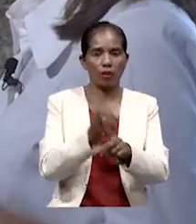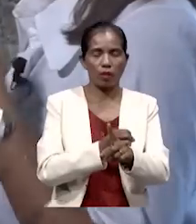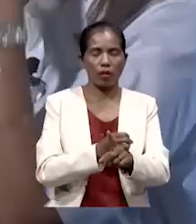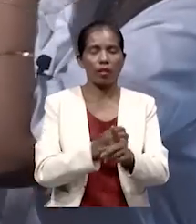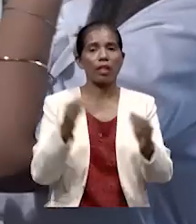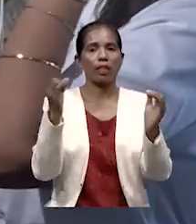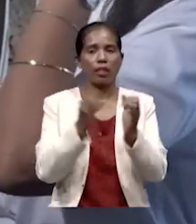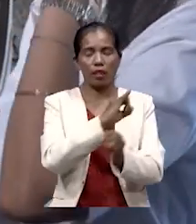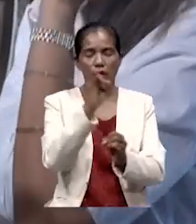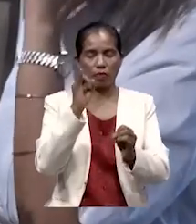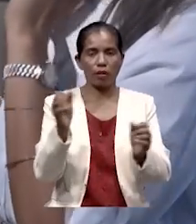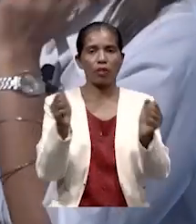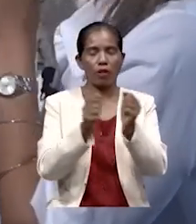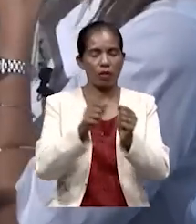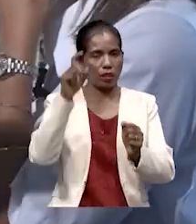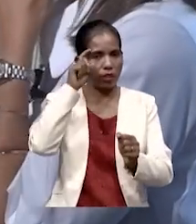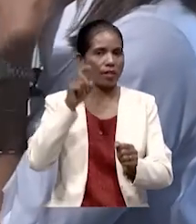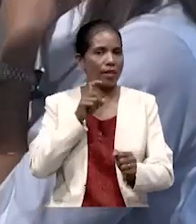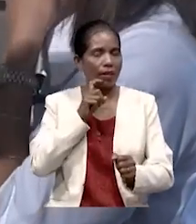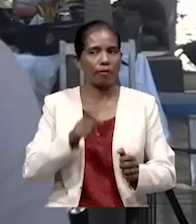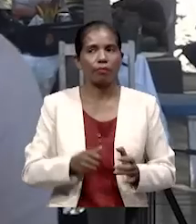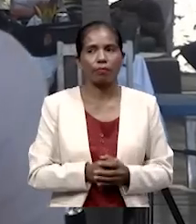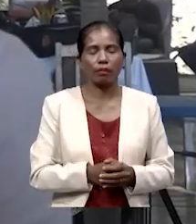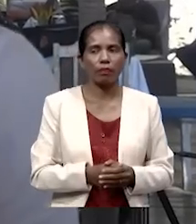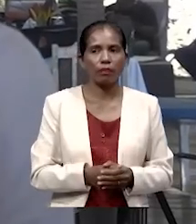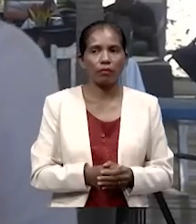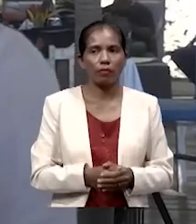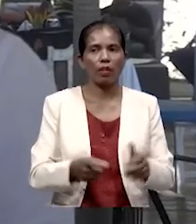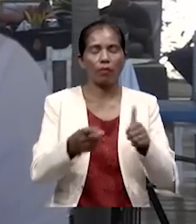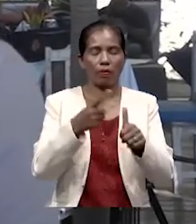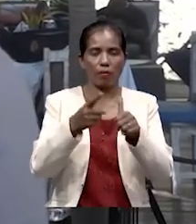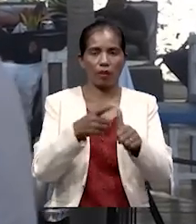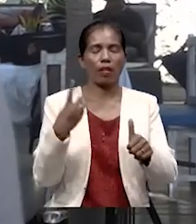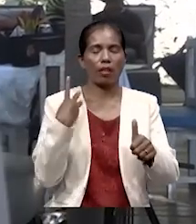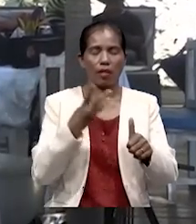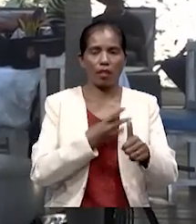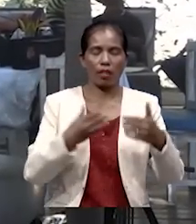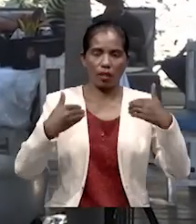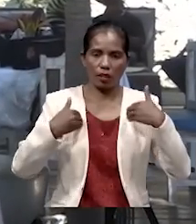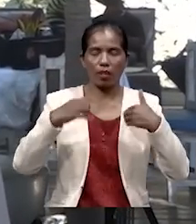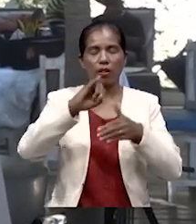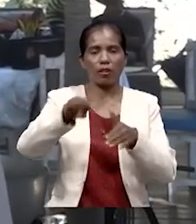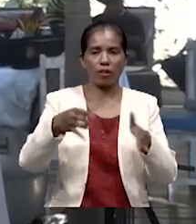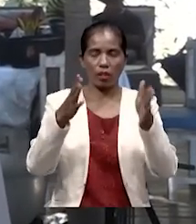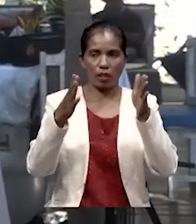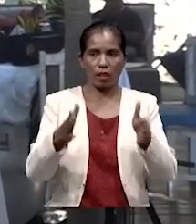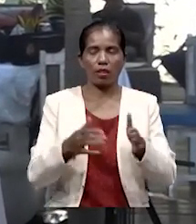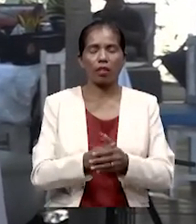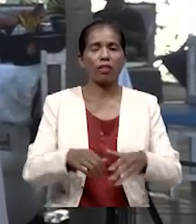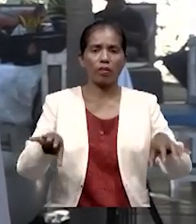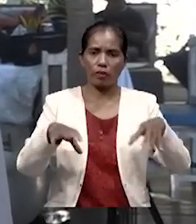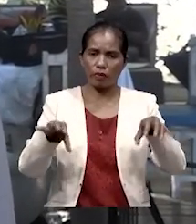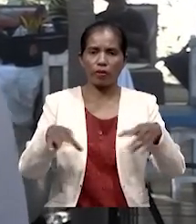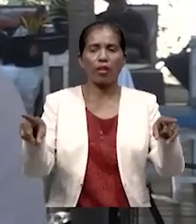líder nasional Kaira Lasanana Gusmaung. Yang pertama harus punya kebanggaan profesi, karena jurnalis itu profesi